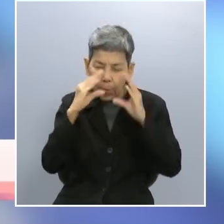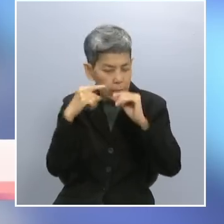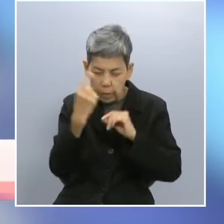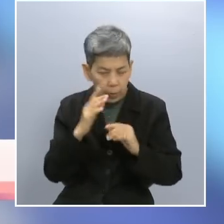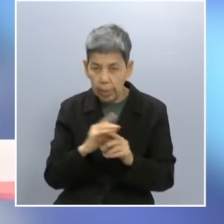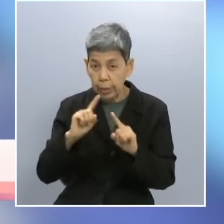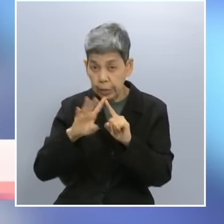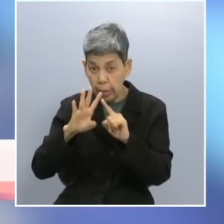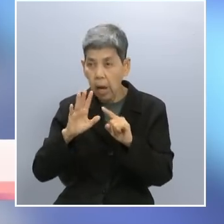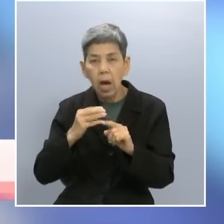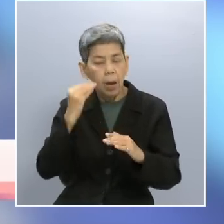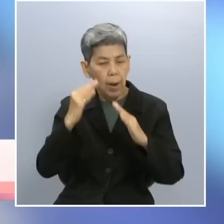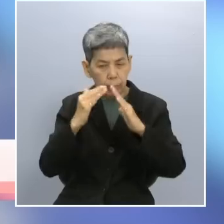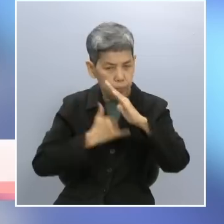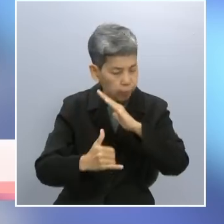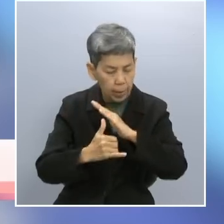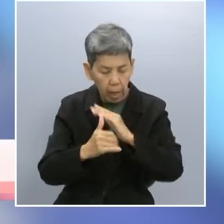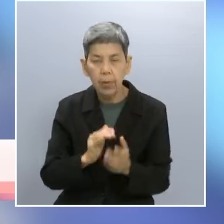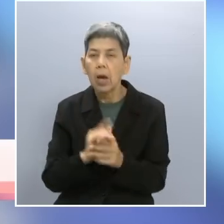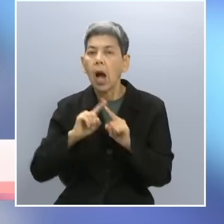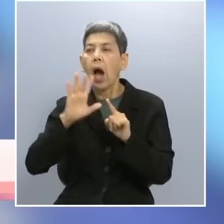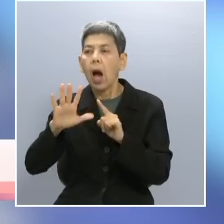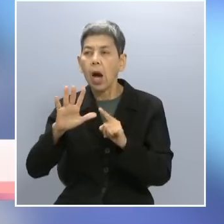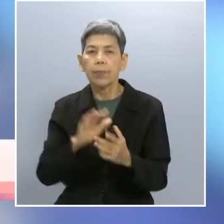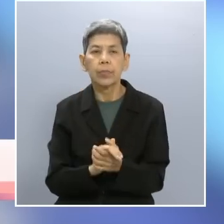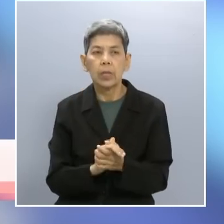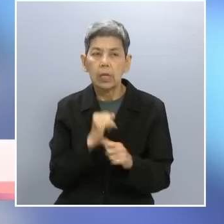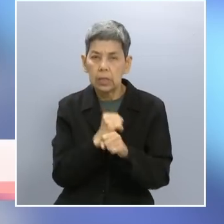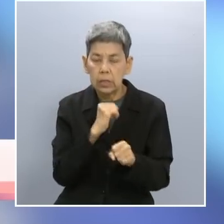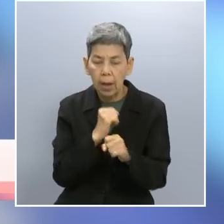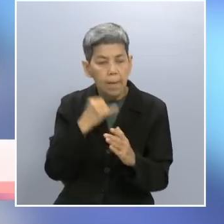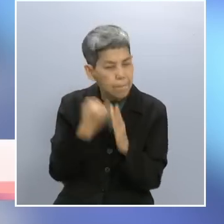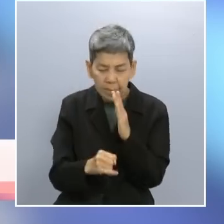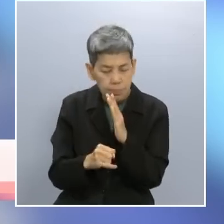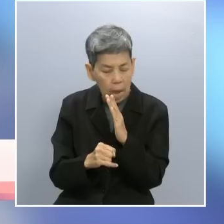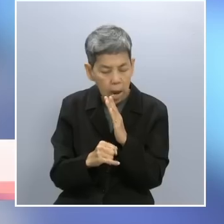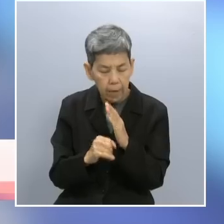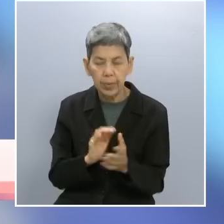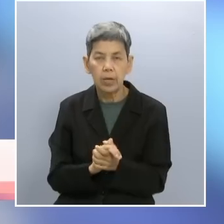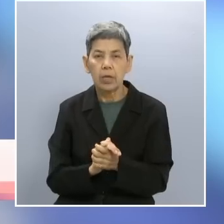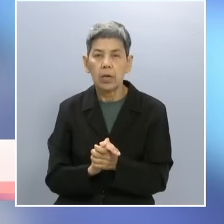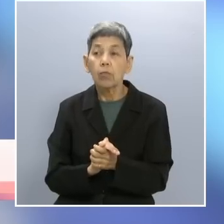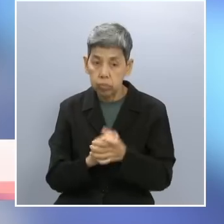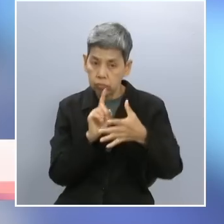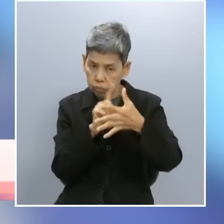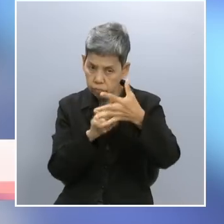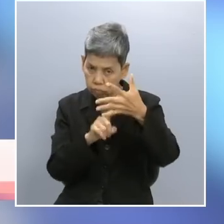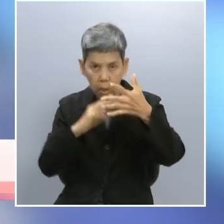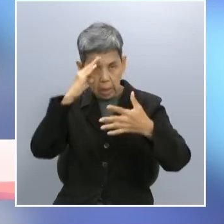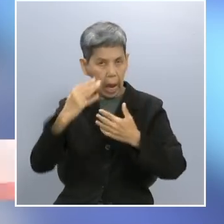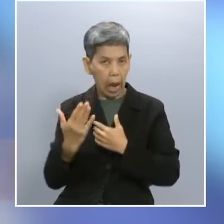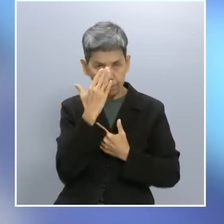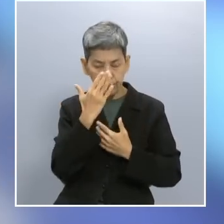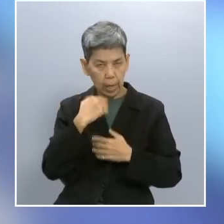ออกจากบ้านก่อนได้รับอนุญาต 5ห้ามผิดศีลธรรมนี่คือข้อห้าม